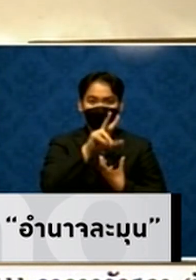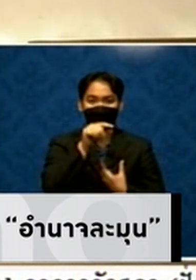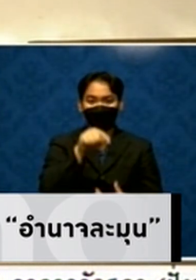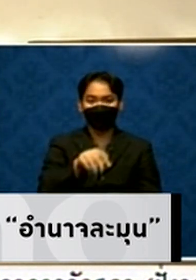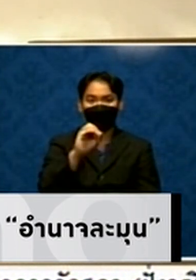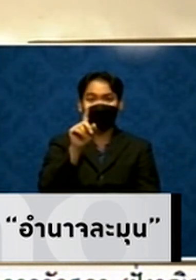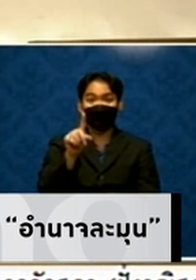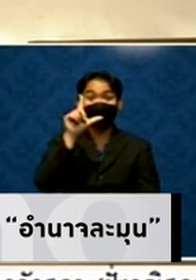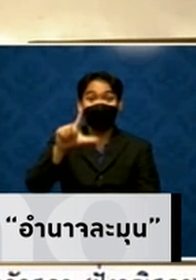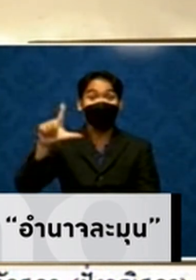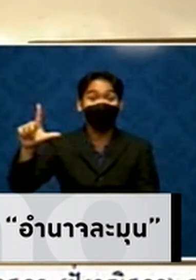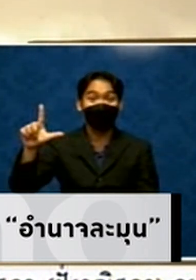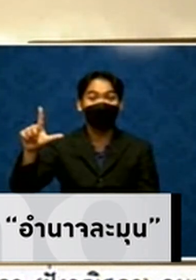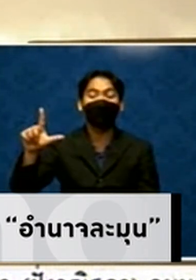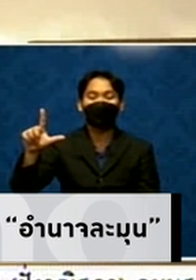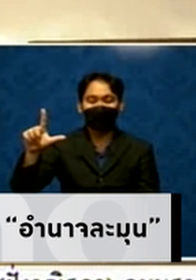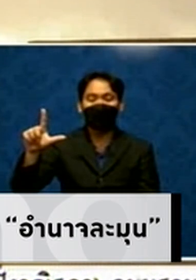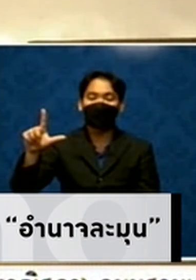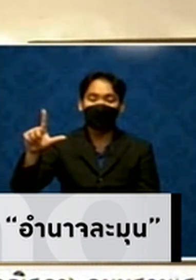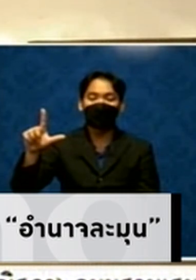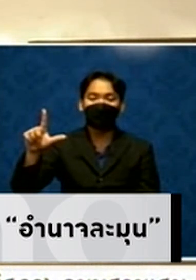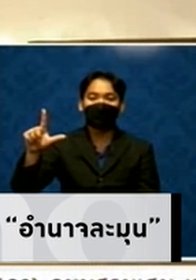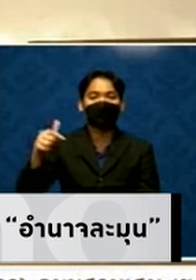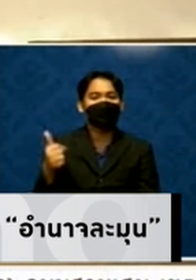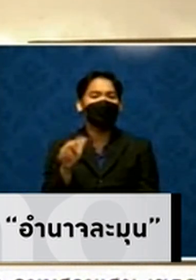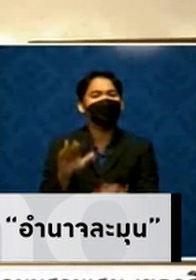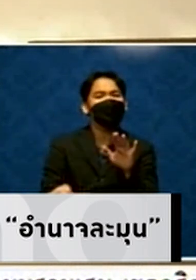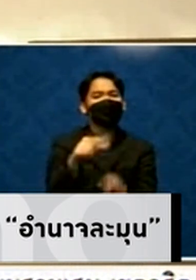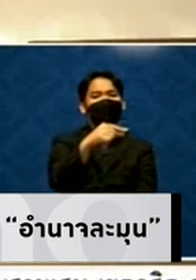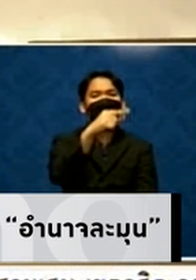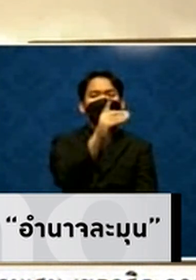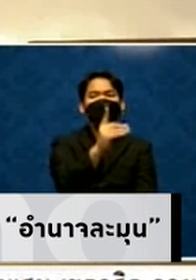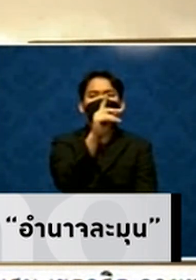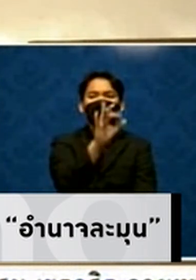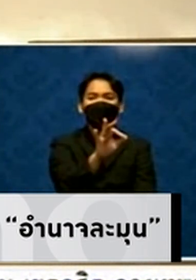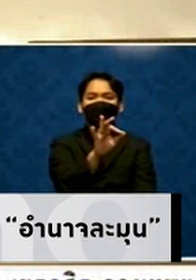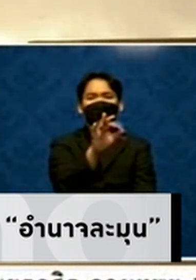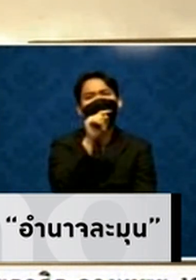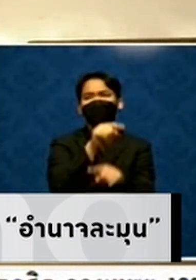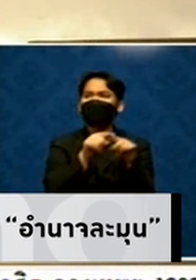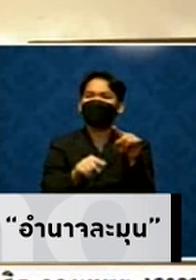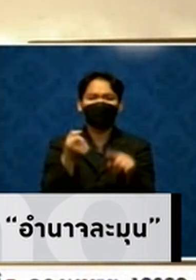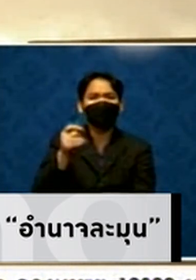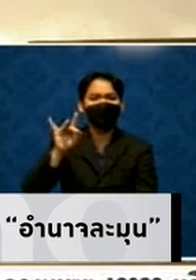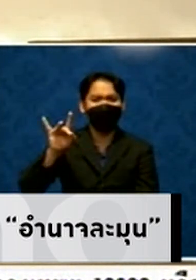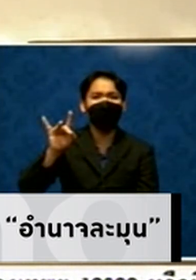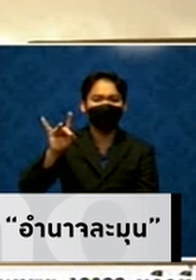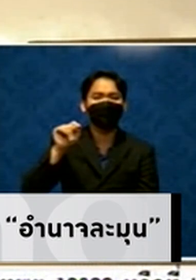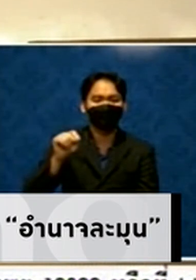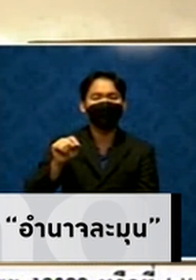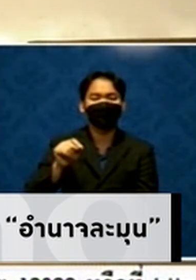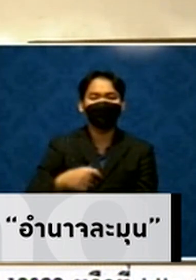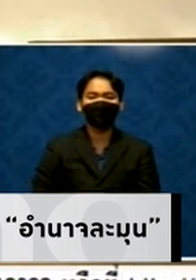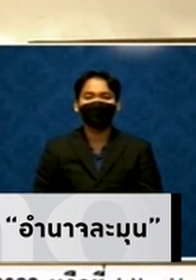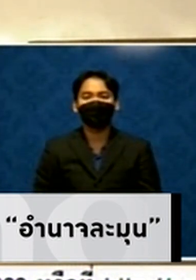ล้วแล้วก็ยังมีเรื่อง Gastronomy โครงการวิจัยการท่องเที่ยวเชิงวัฒนธรรมอาหารกระทรวงได้ทำมาต